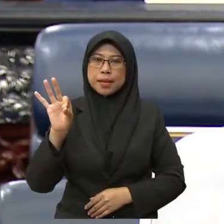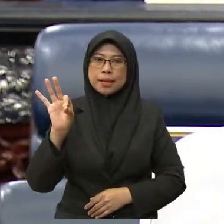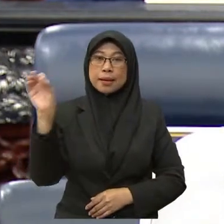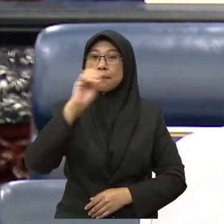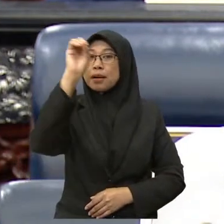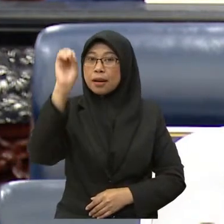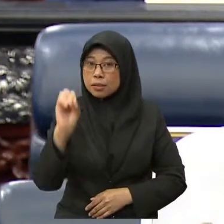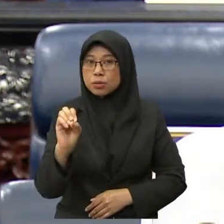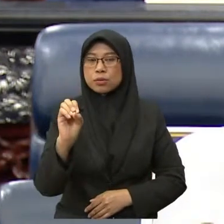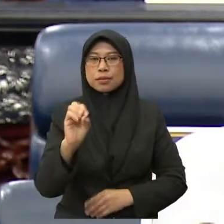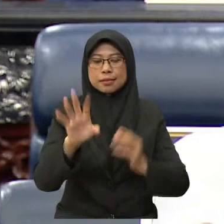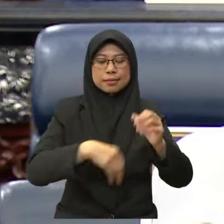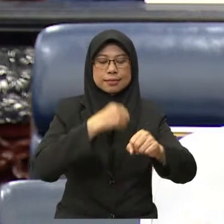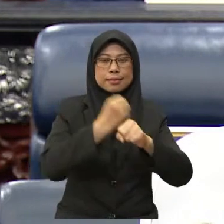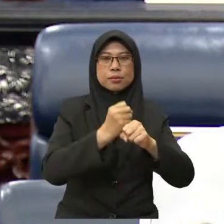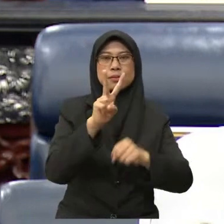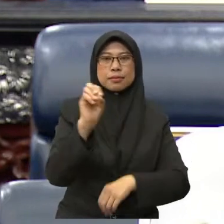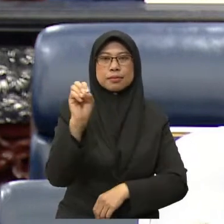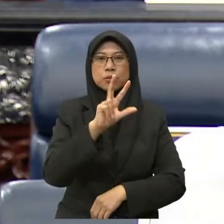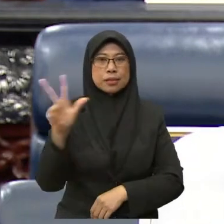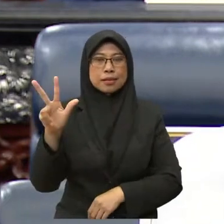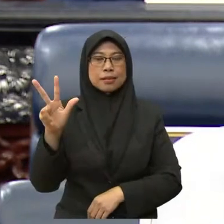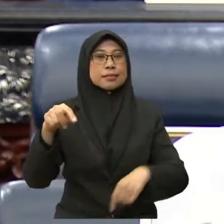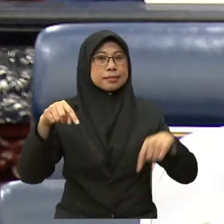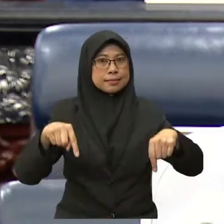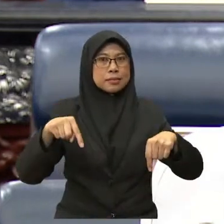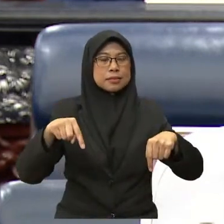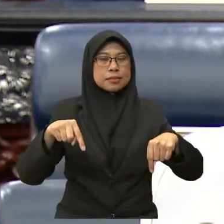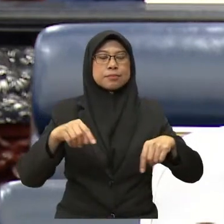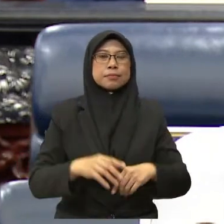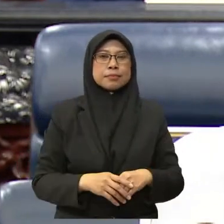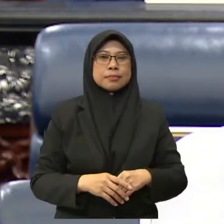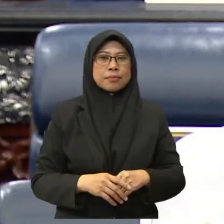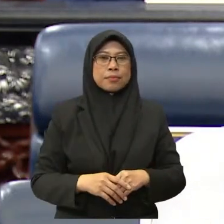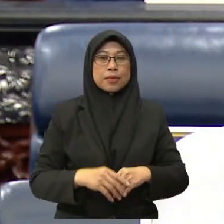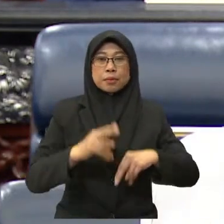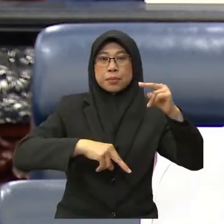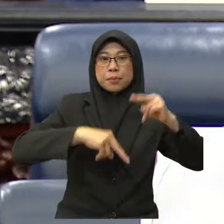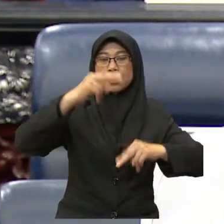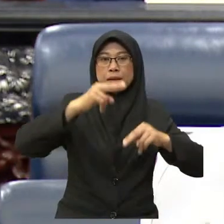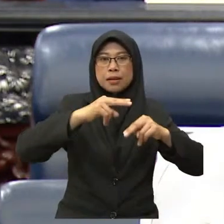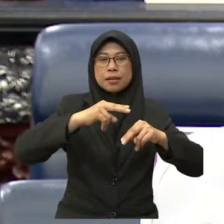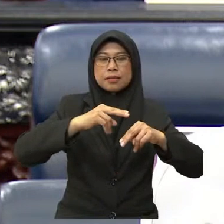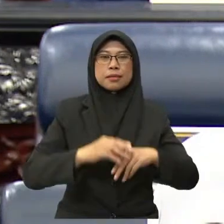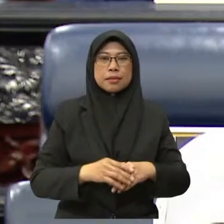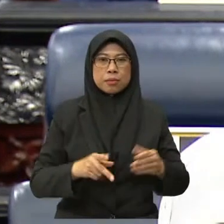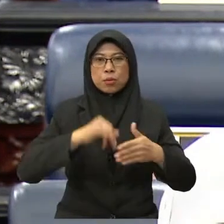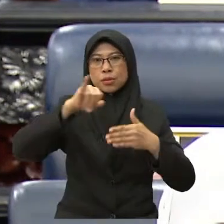50.29% dan tahun 2023 ini merupakan tahun puncak pembinaan projek laluan rel Pantai